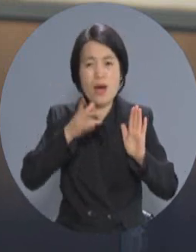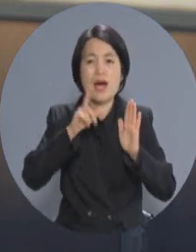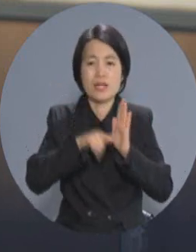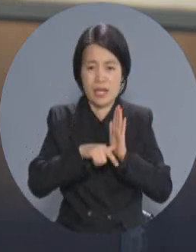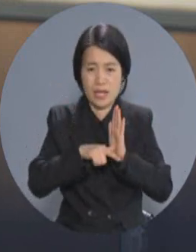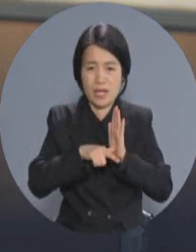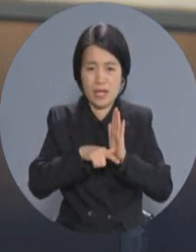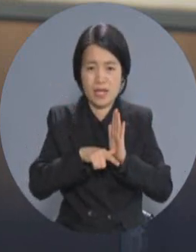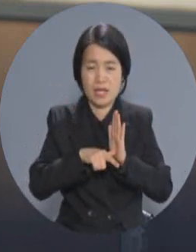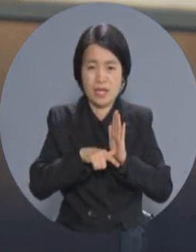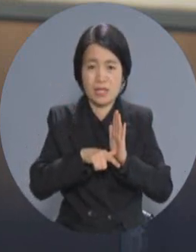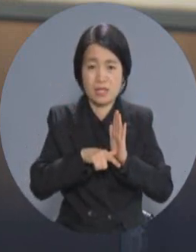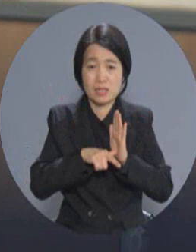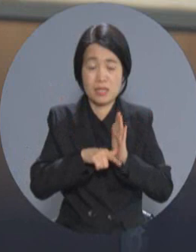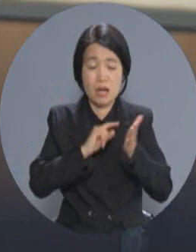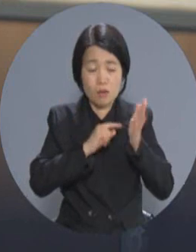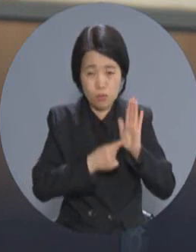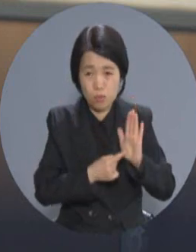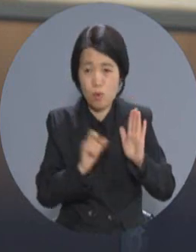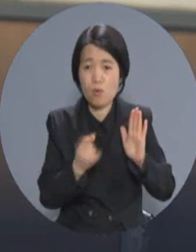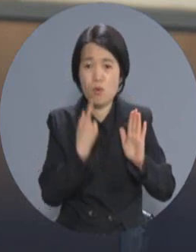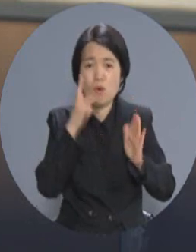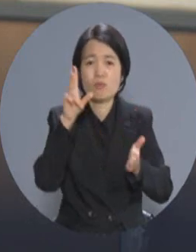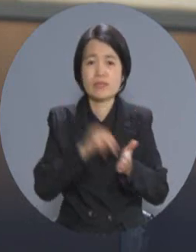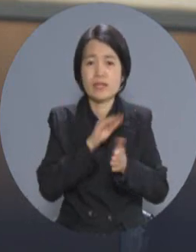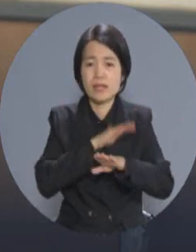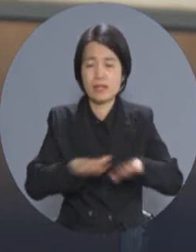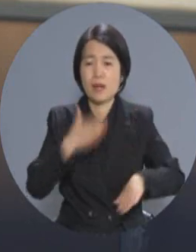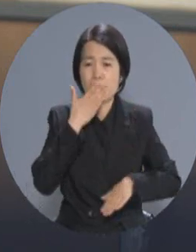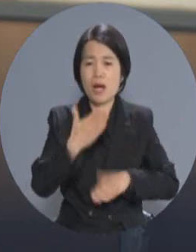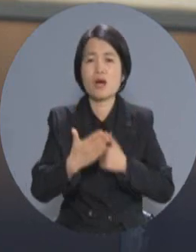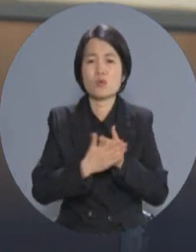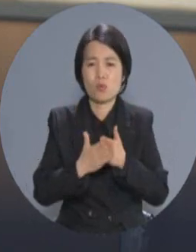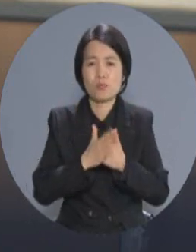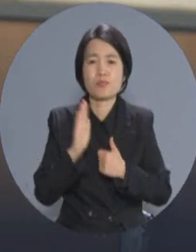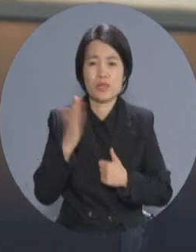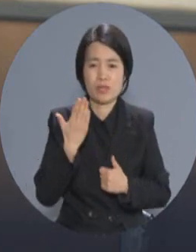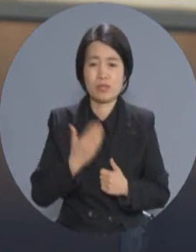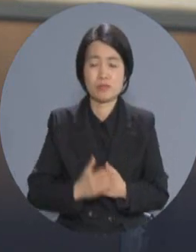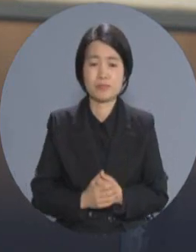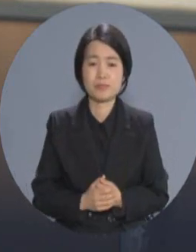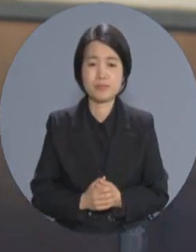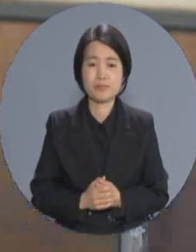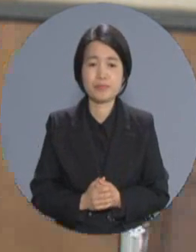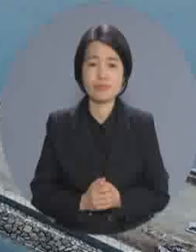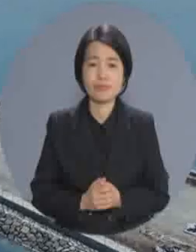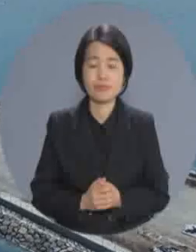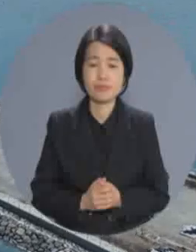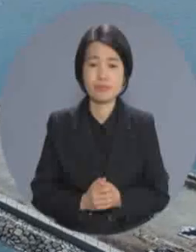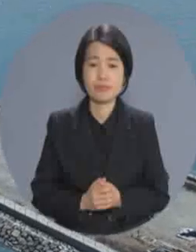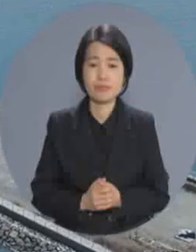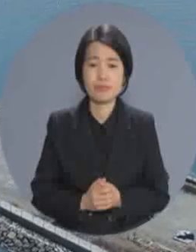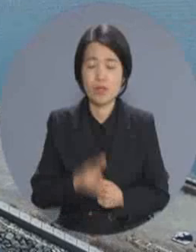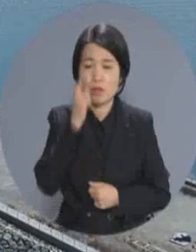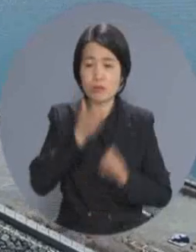내놓아야 할 때가 됐고 그래야만 문제 해결에 도움이 될 거라고 생각합니다